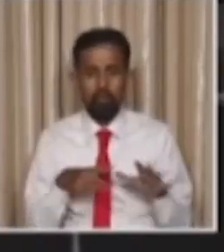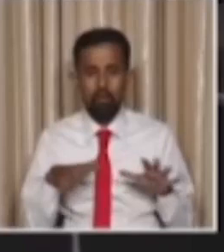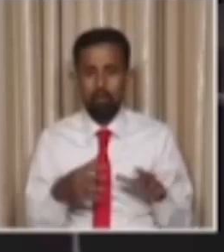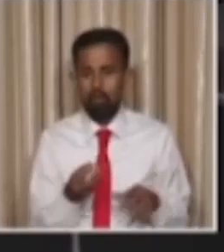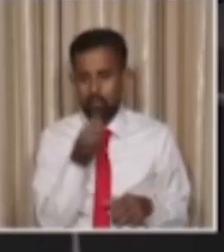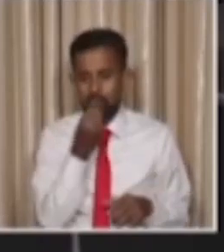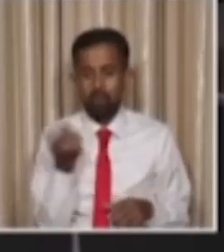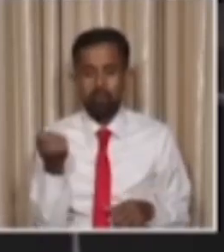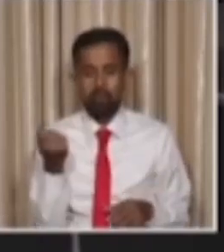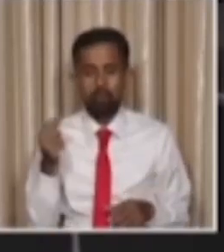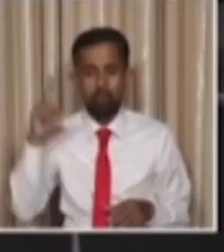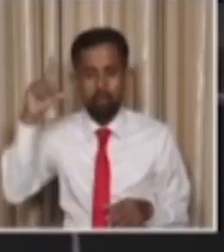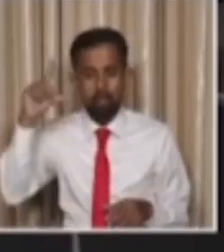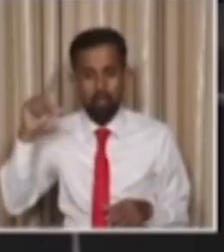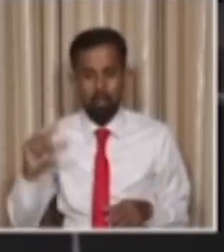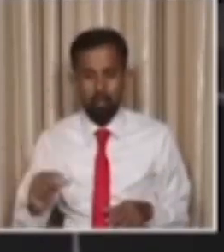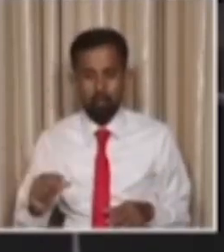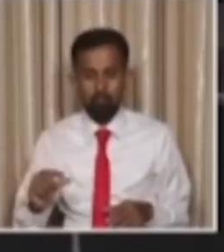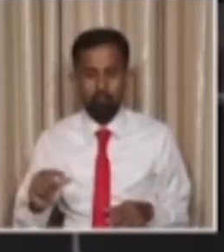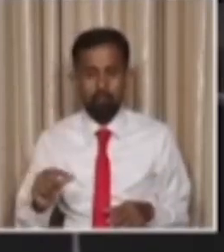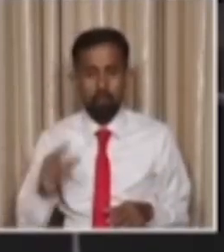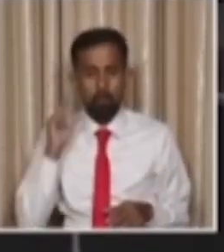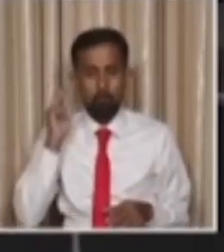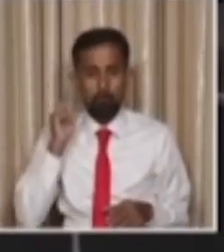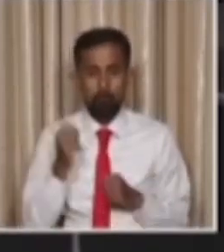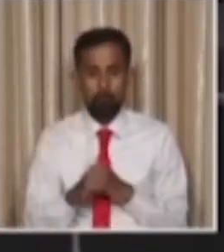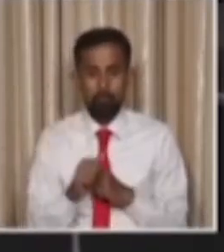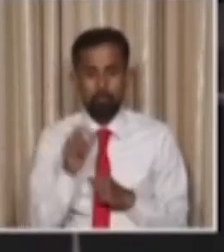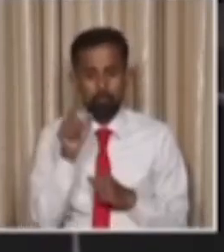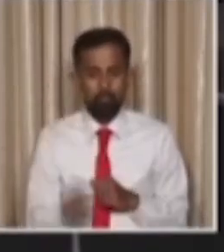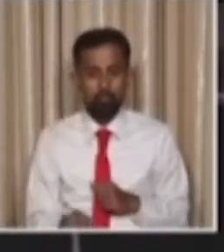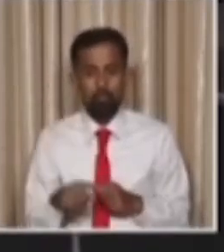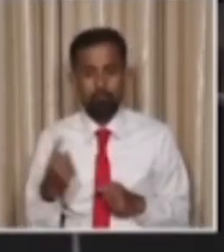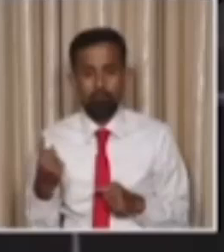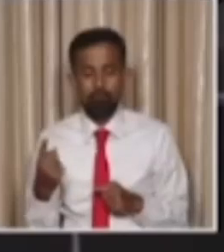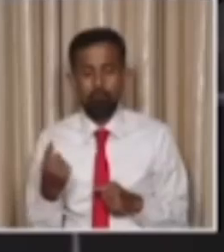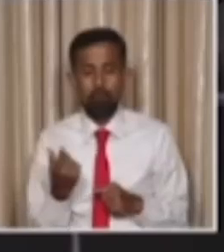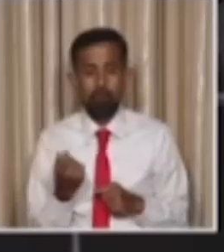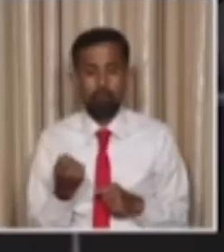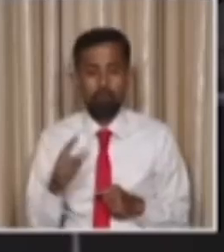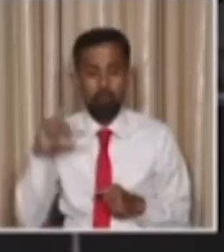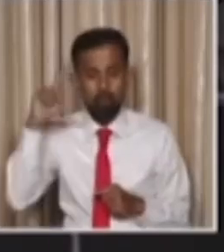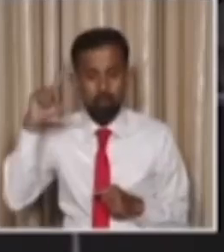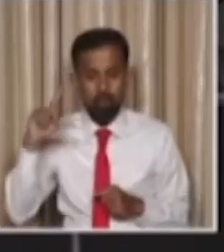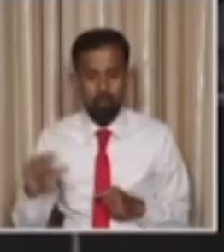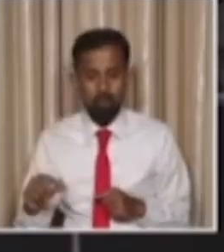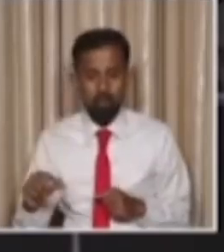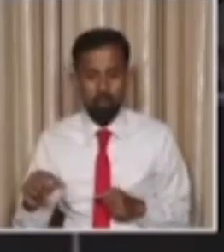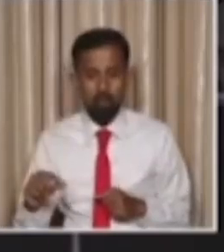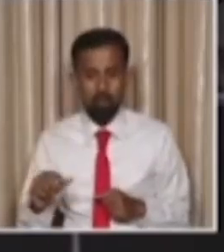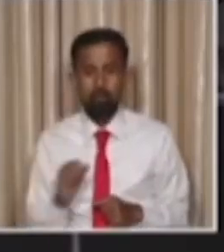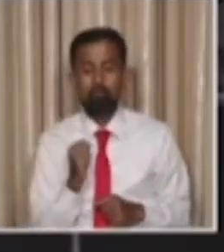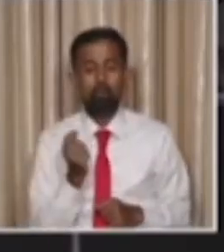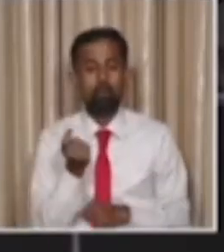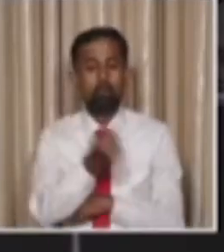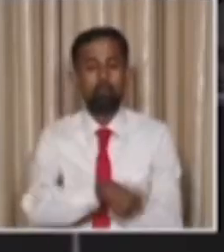ආහාරවල මිල අඩු කිරීම සඳහා විශේෂයෙන් බිත්තර නිෂ්පාදකයන් සහ අනිකුත් නිෂ්පාදනවල මිල අඩු කිරීම සඳහා මොකක්ද